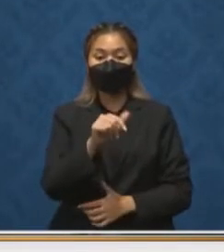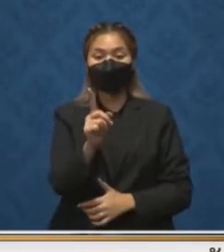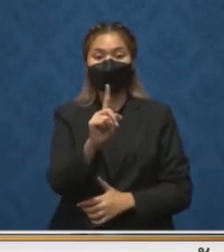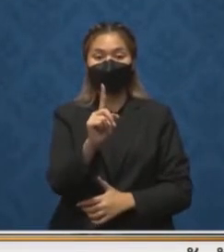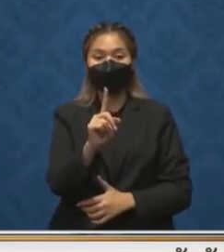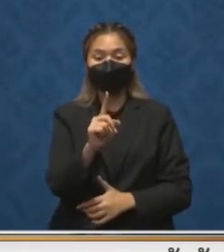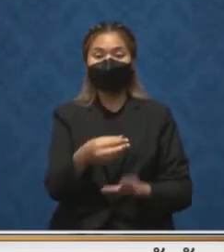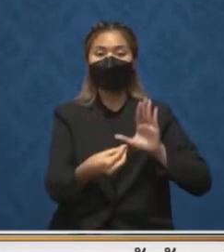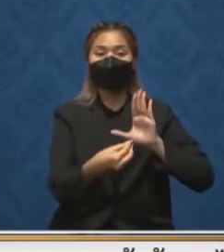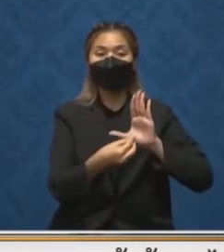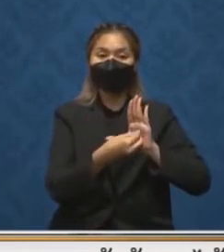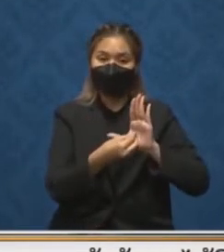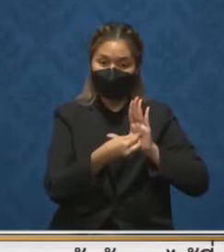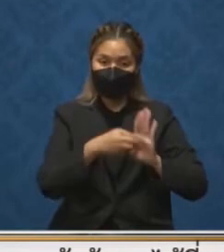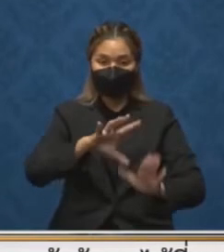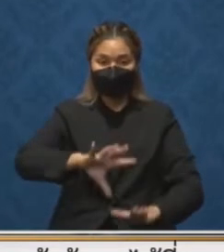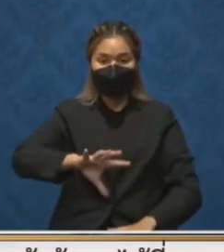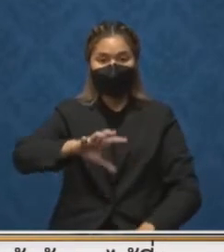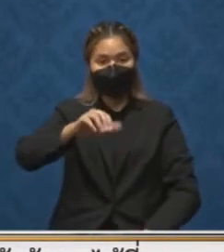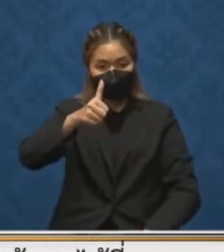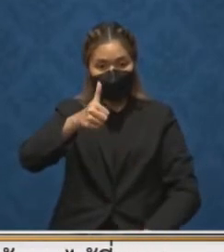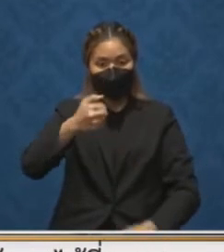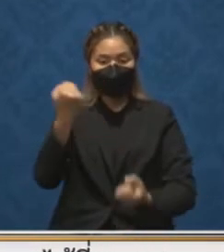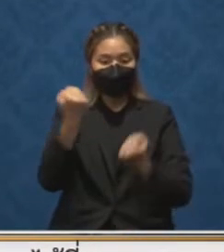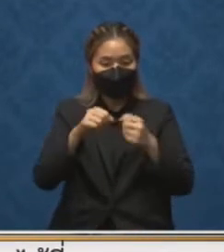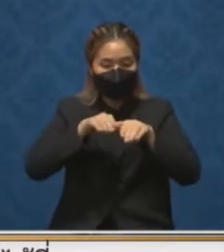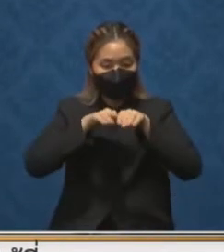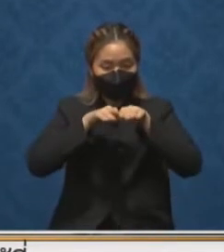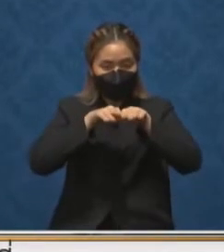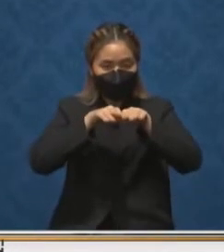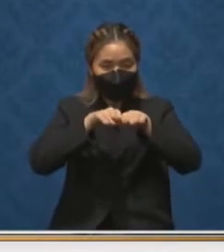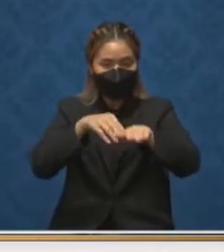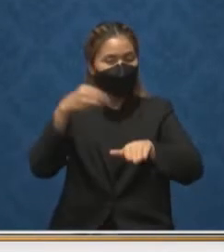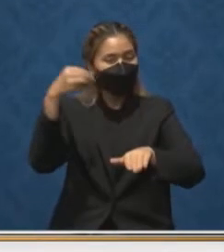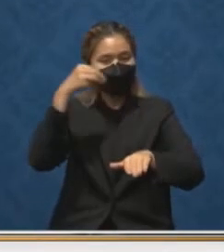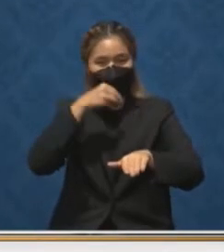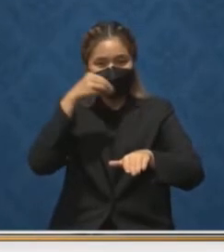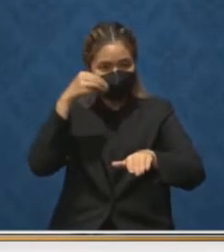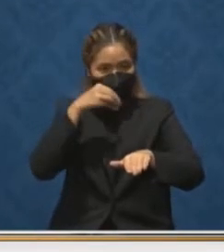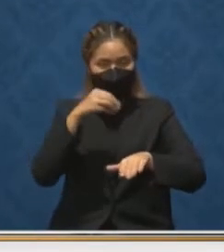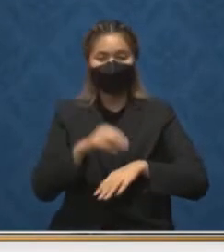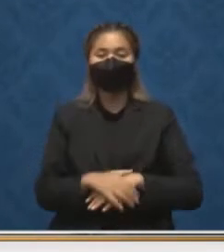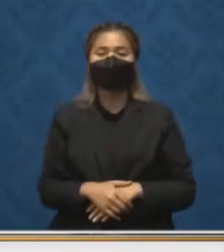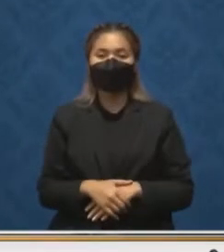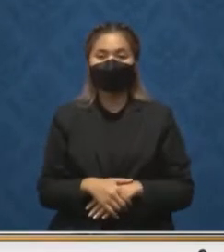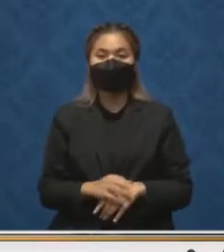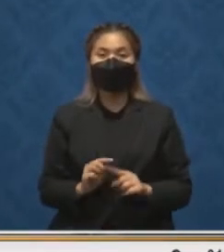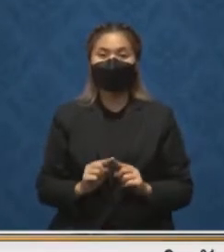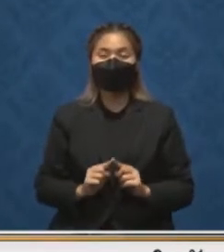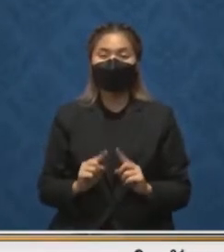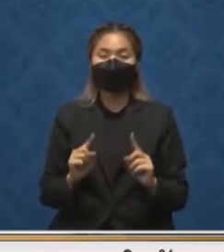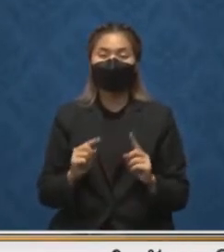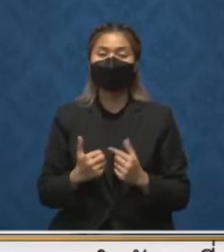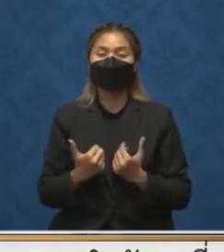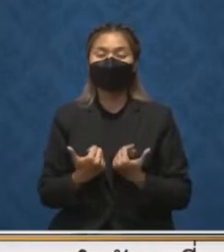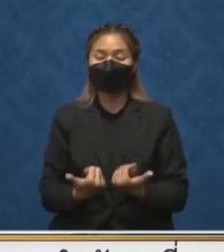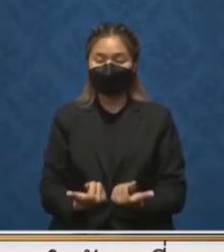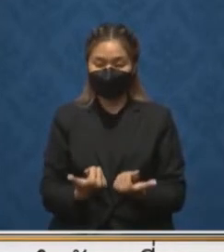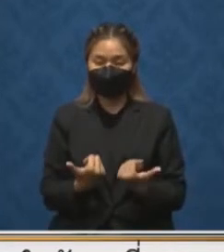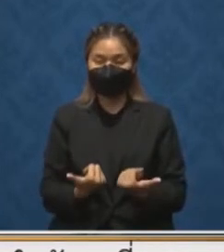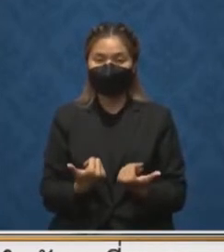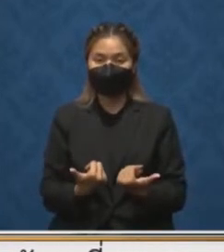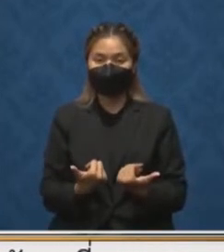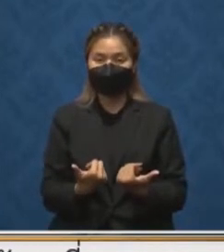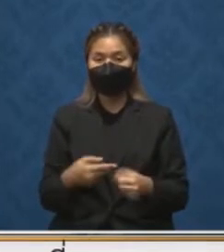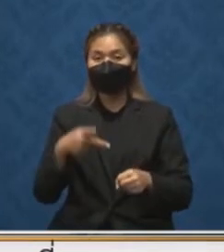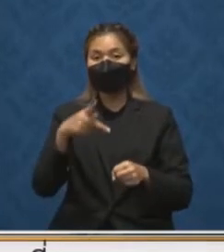้องแตทนี้พอเยิน versus N